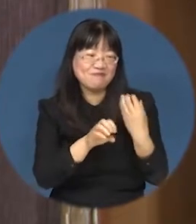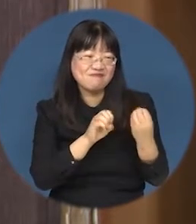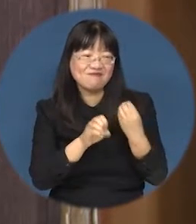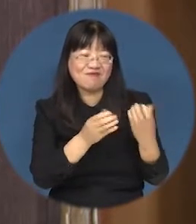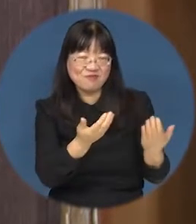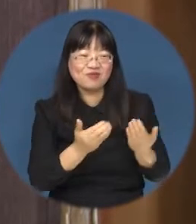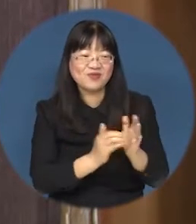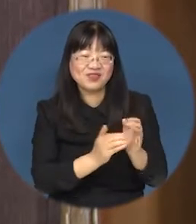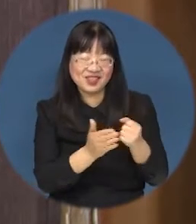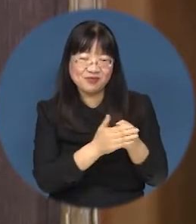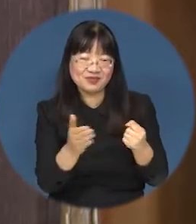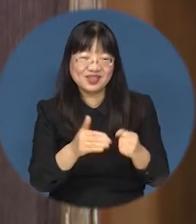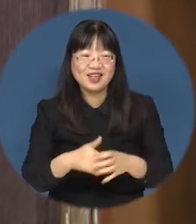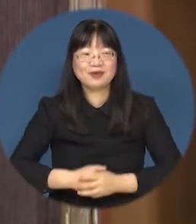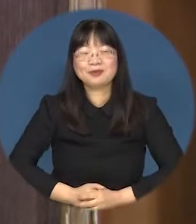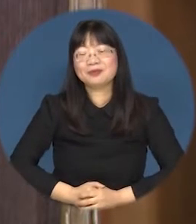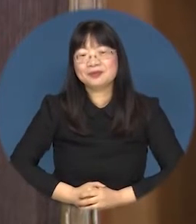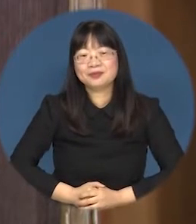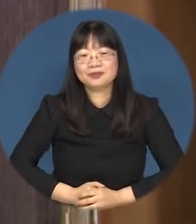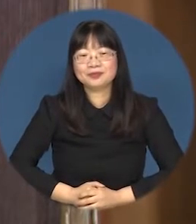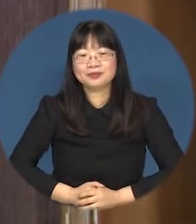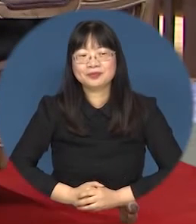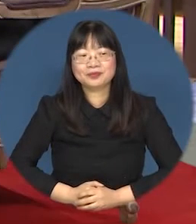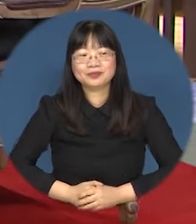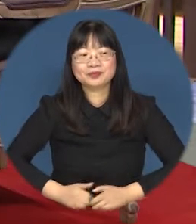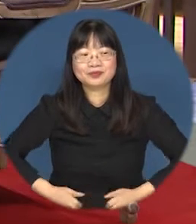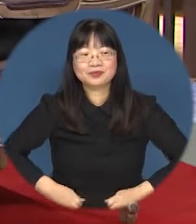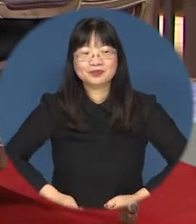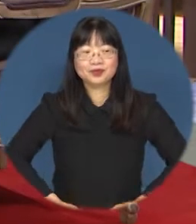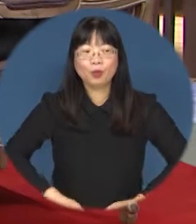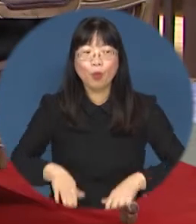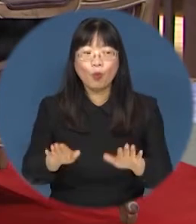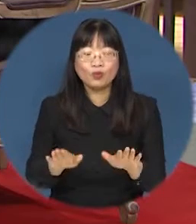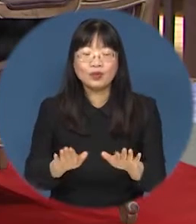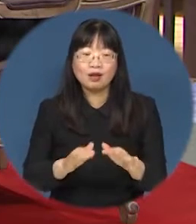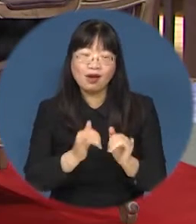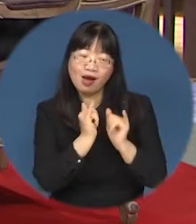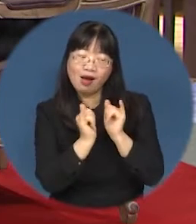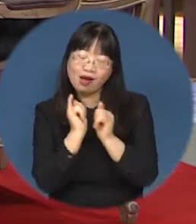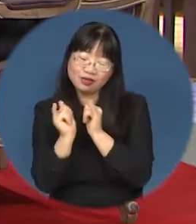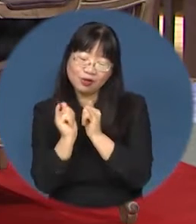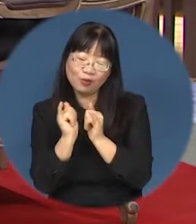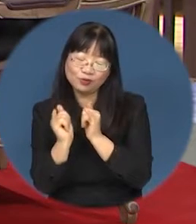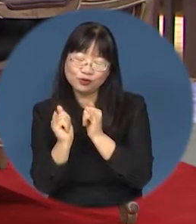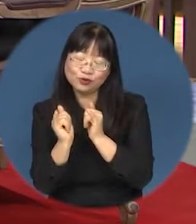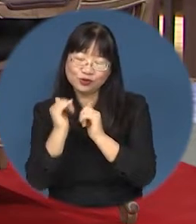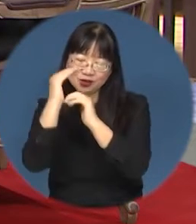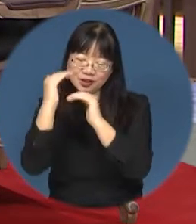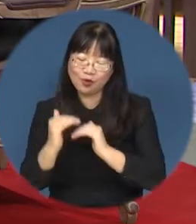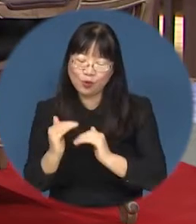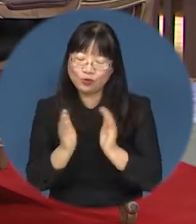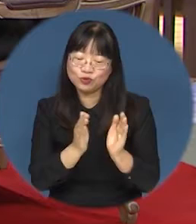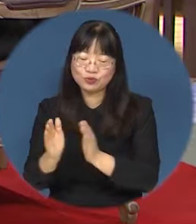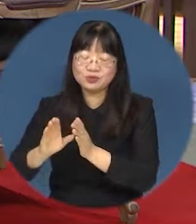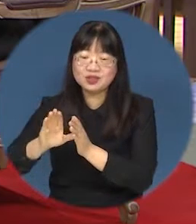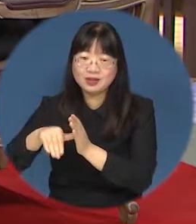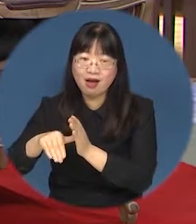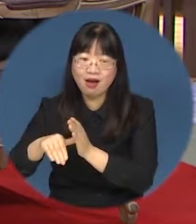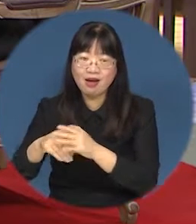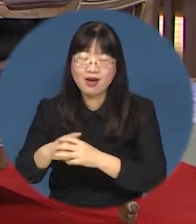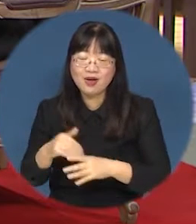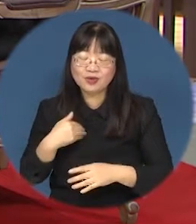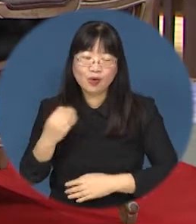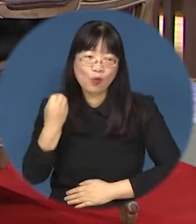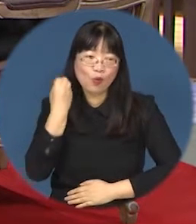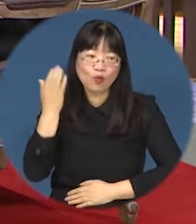취해진 고래죠. 네. 그런데 네. 제가 오늘 이 인터뷰를 준비하면서 보니까 저는 고래